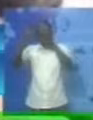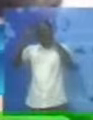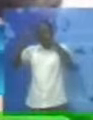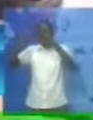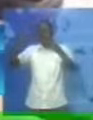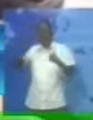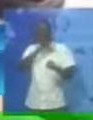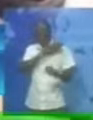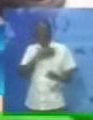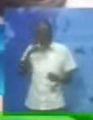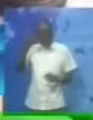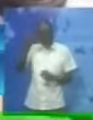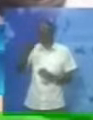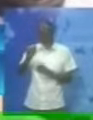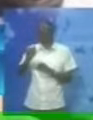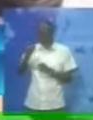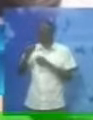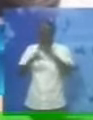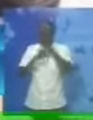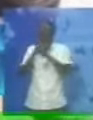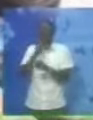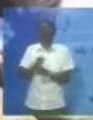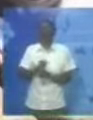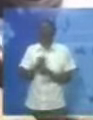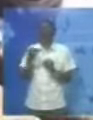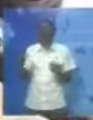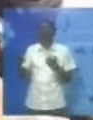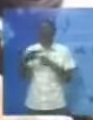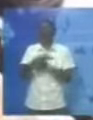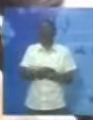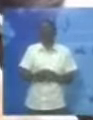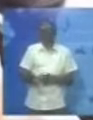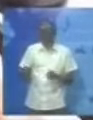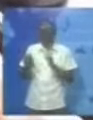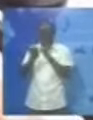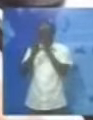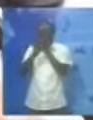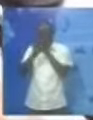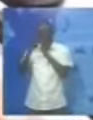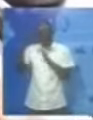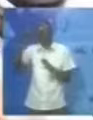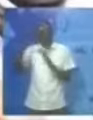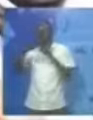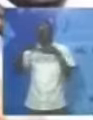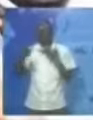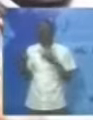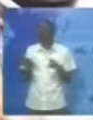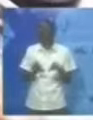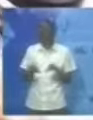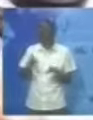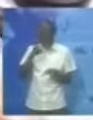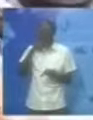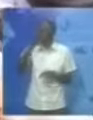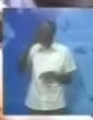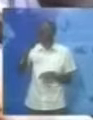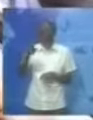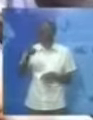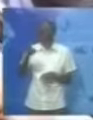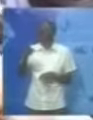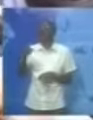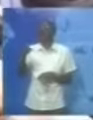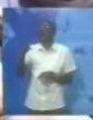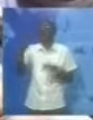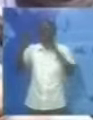d'une vingtaine d'années. Donc aujourd'hui, il a donné l'exemple de comment il faut être